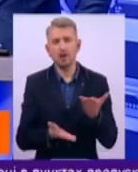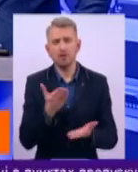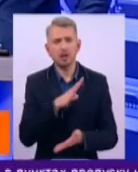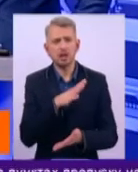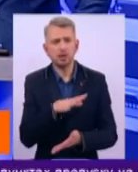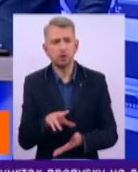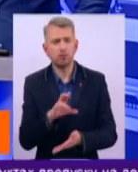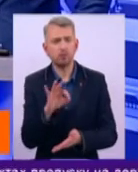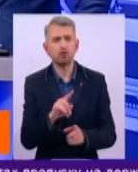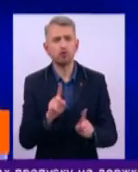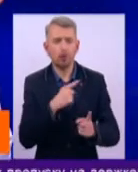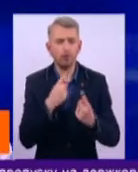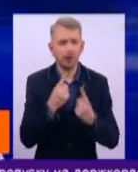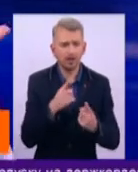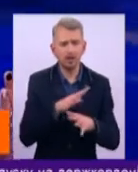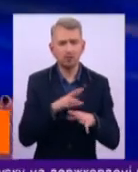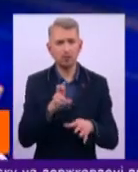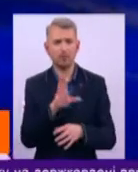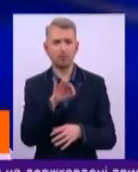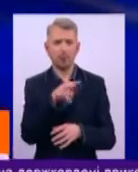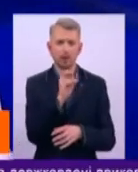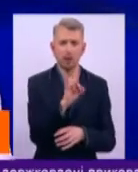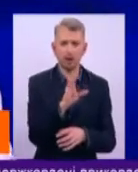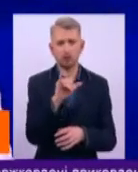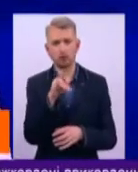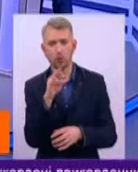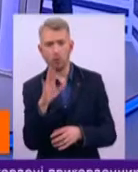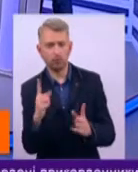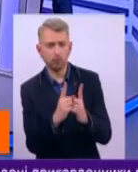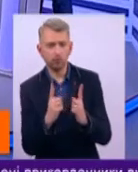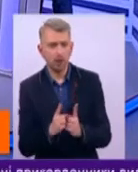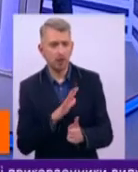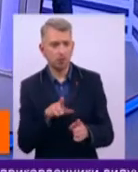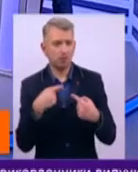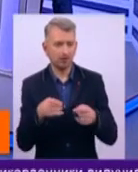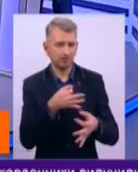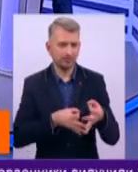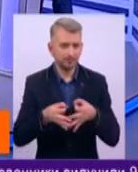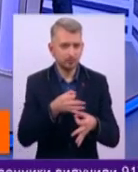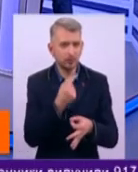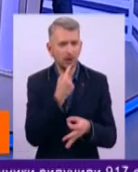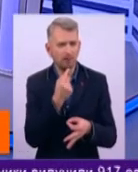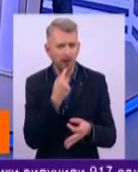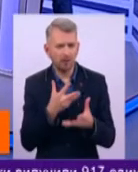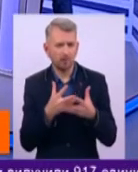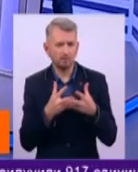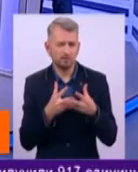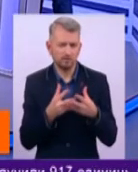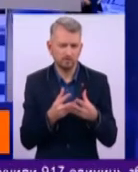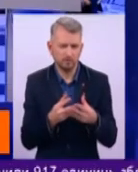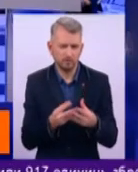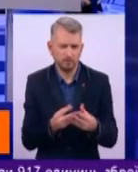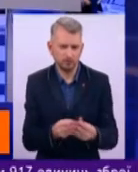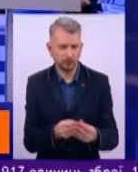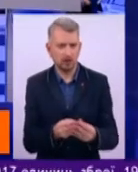було б про що говорити, не було б Волкер Сурков, не було б решти майданчиків. Намагається важко, знаєте, дотискати, це такий важкий